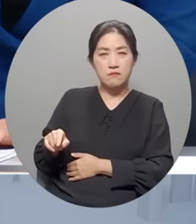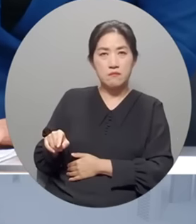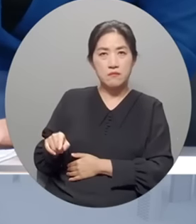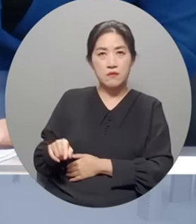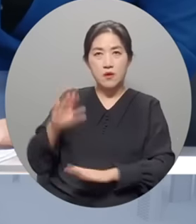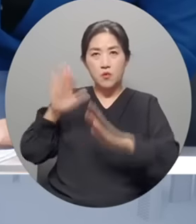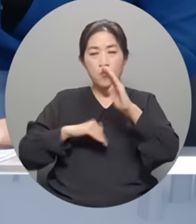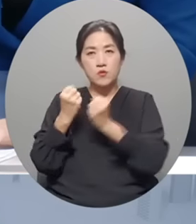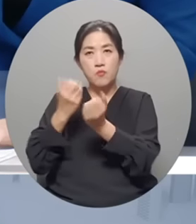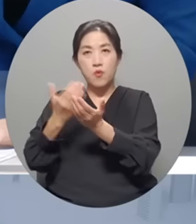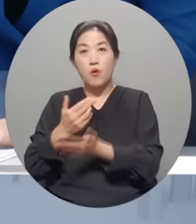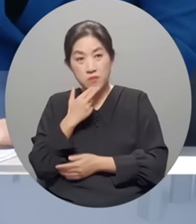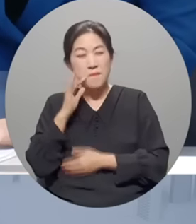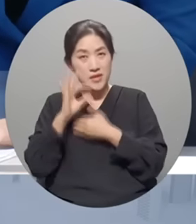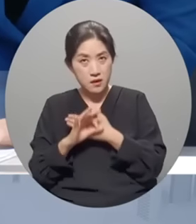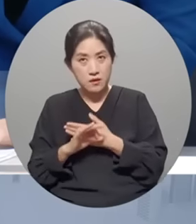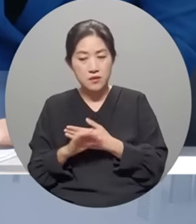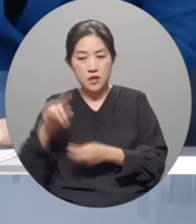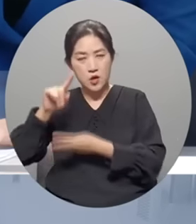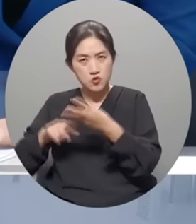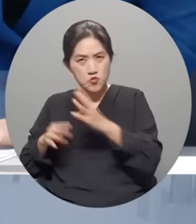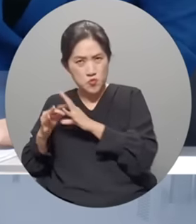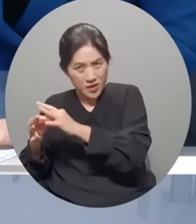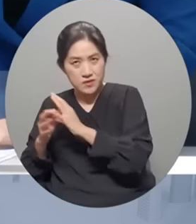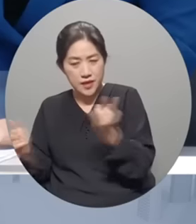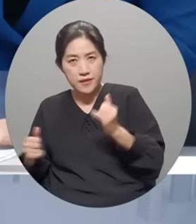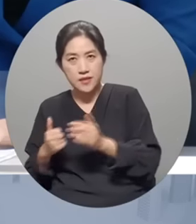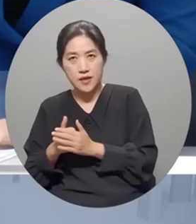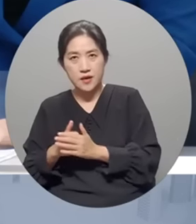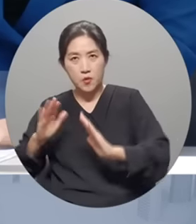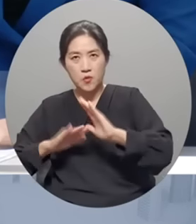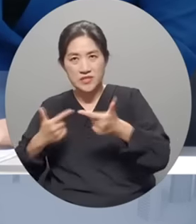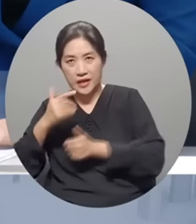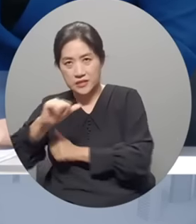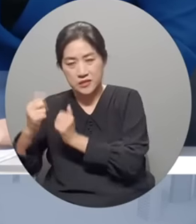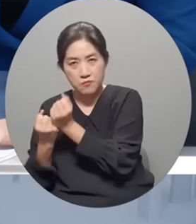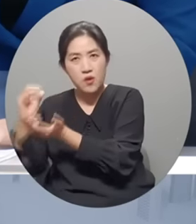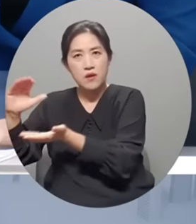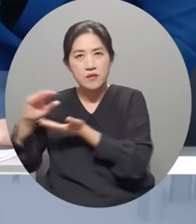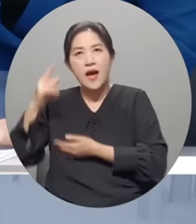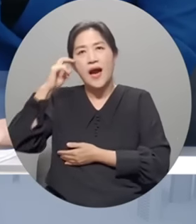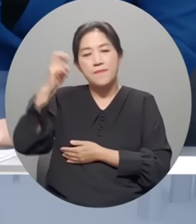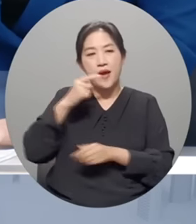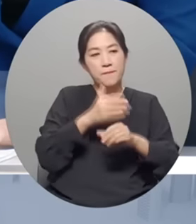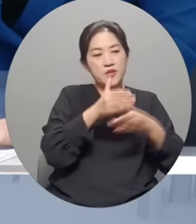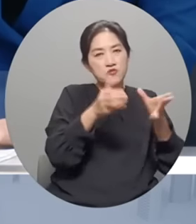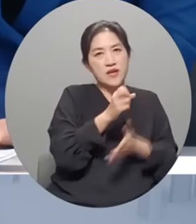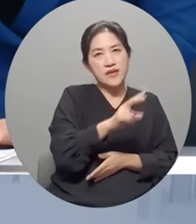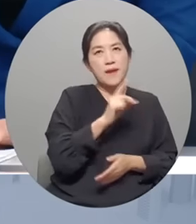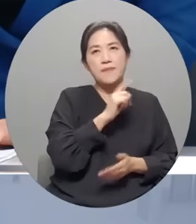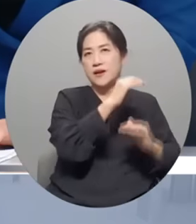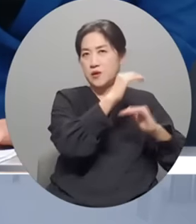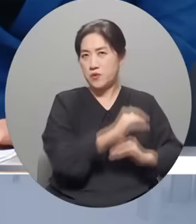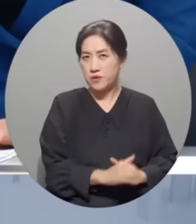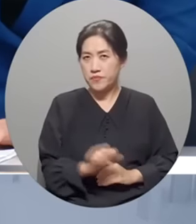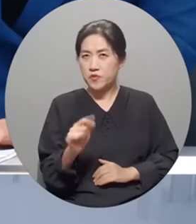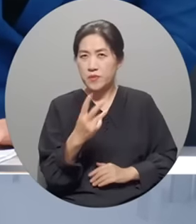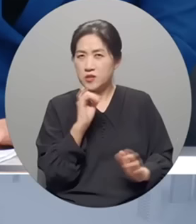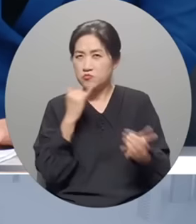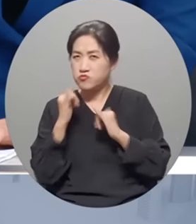보고가 없었다고 해도 친윤 핵심들의 비선라인 보고가 있었을 거라는 게 민주당 등 야권의 시각입니다. 수백 통